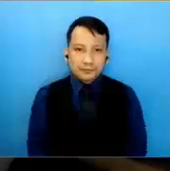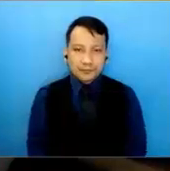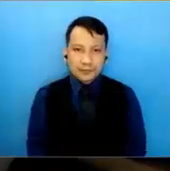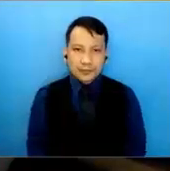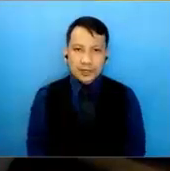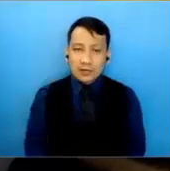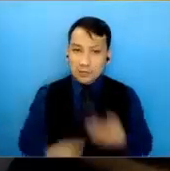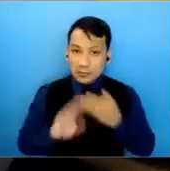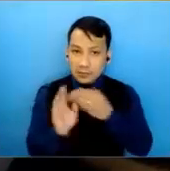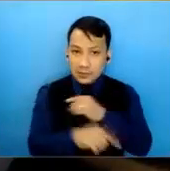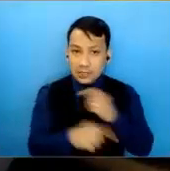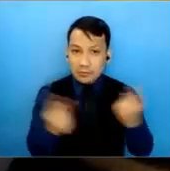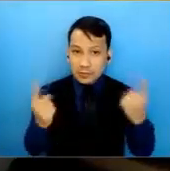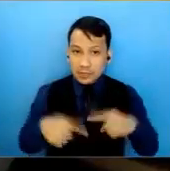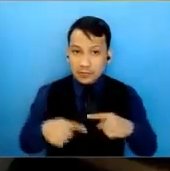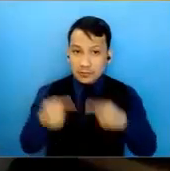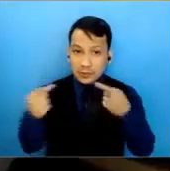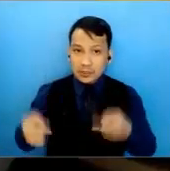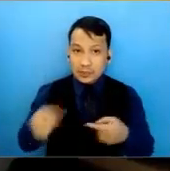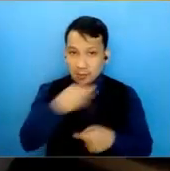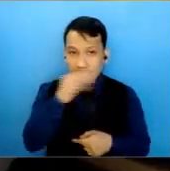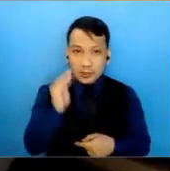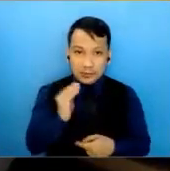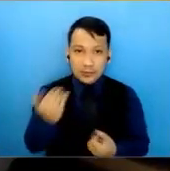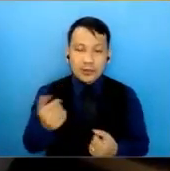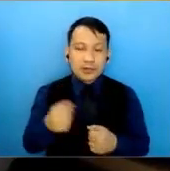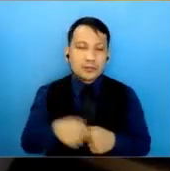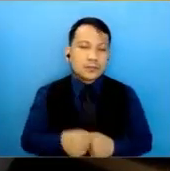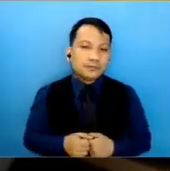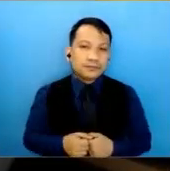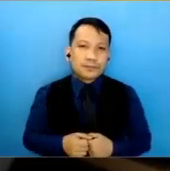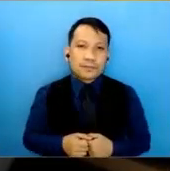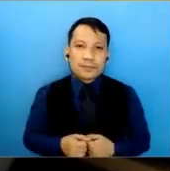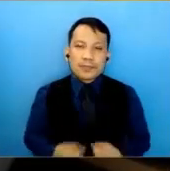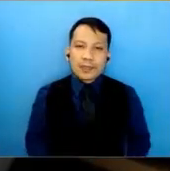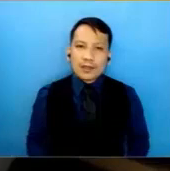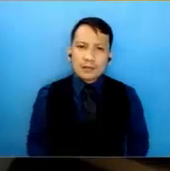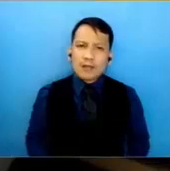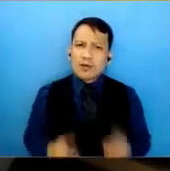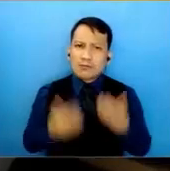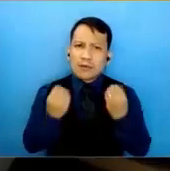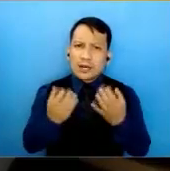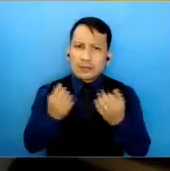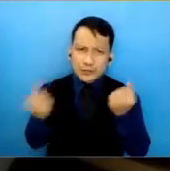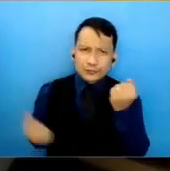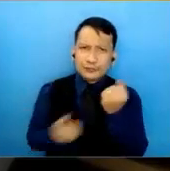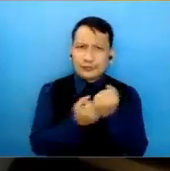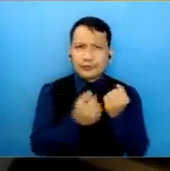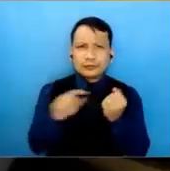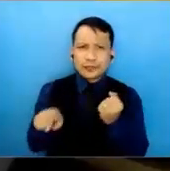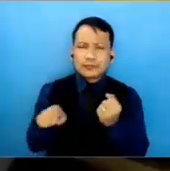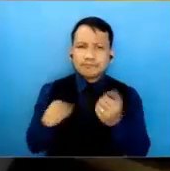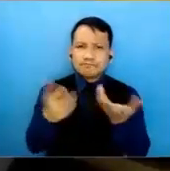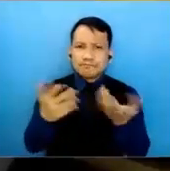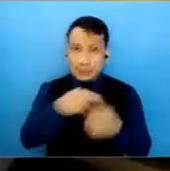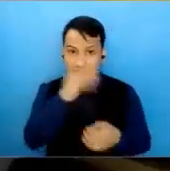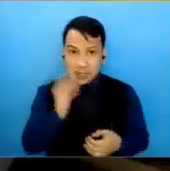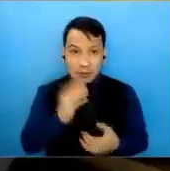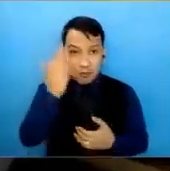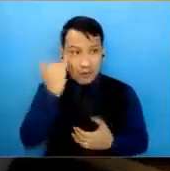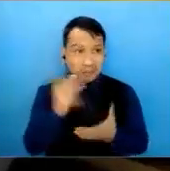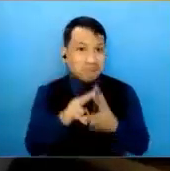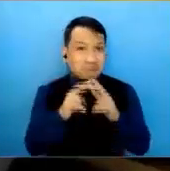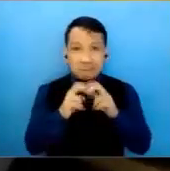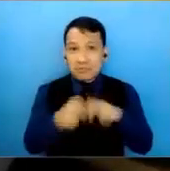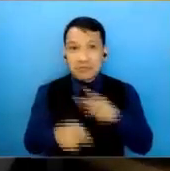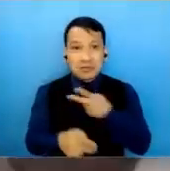Balik tayo sa naging laban ni pambansang Kamaong Manny Pacquiao. Bumuhos ang suporta kay Pacman sa kabila ng kanyang